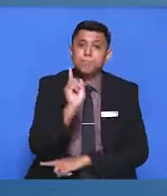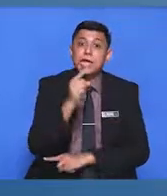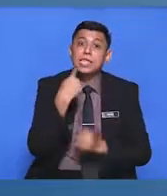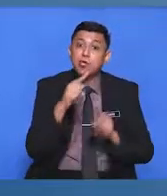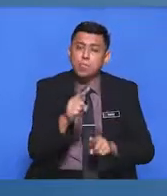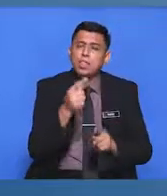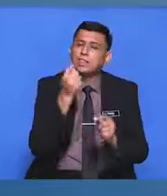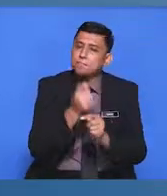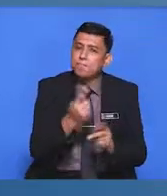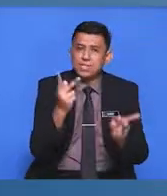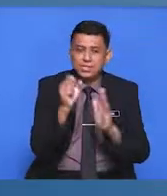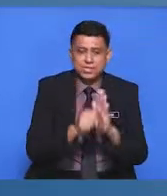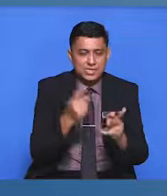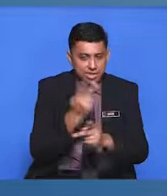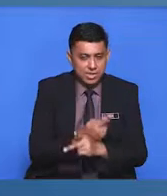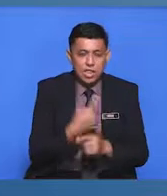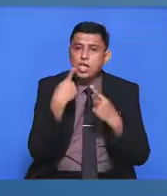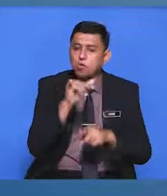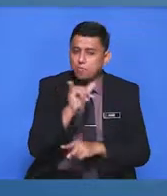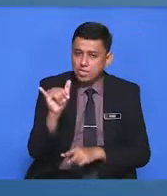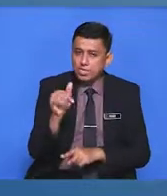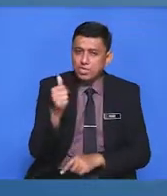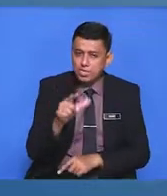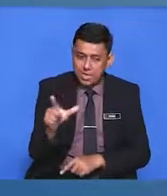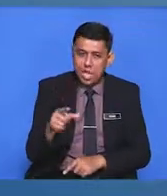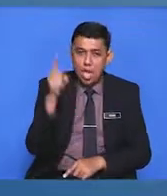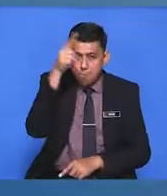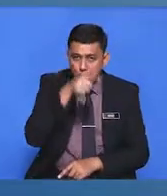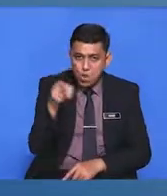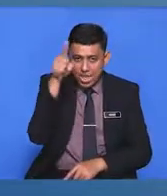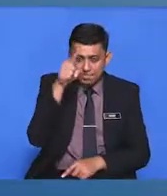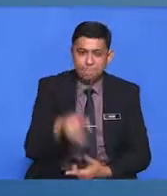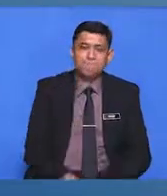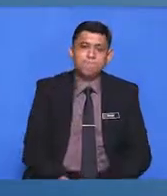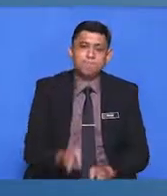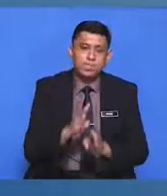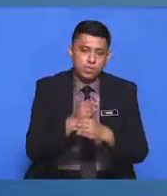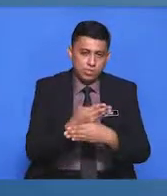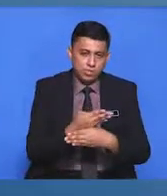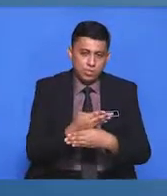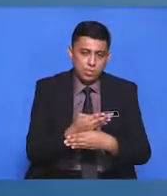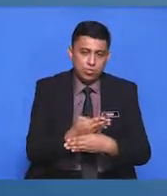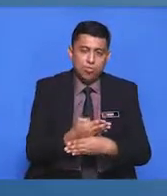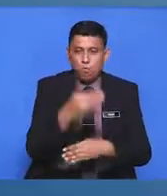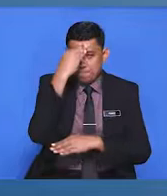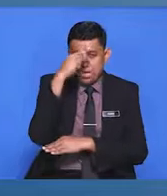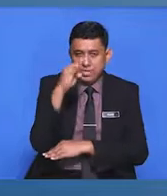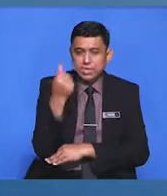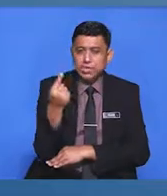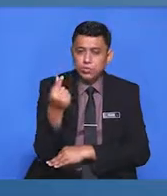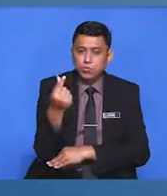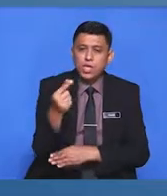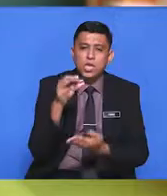Tepat sekali. Jawapannya adalah bulat. Bentuk bagi duit shilling adalah bulat.